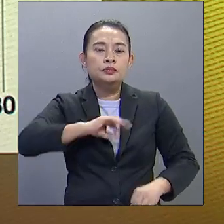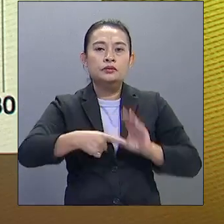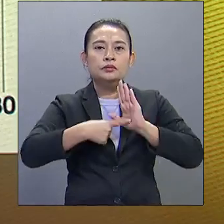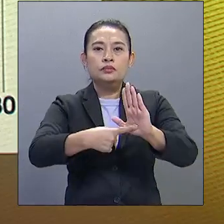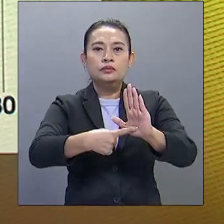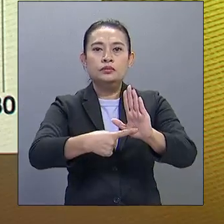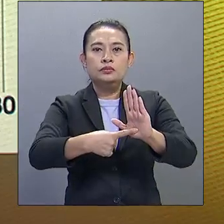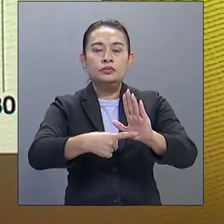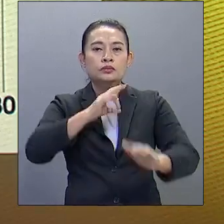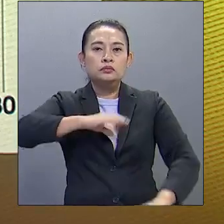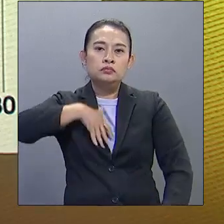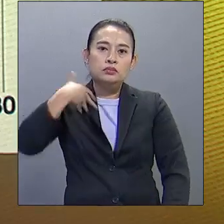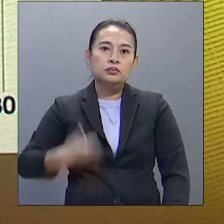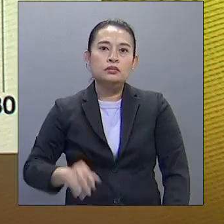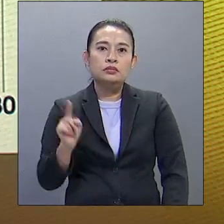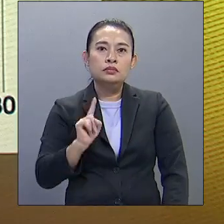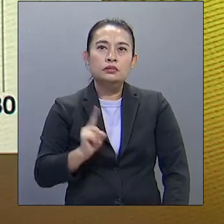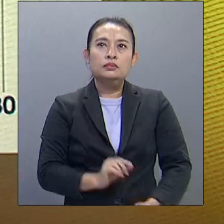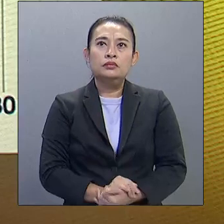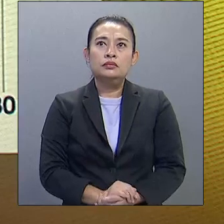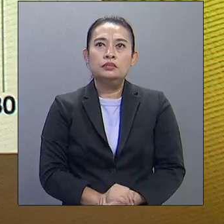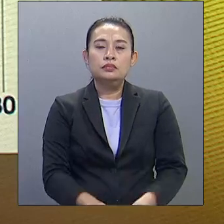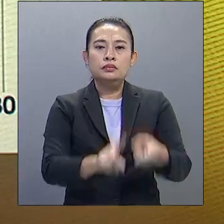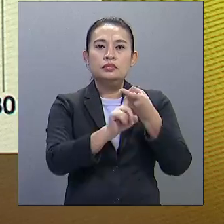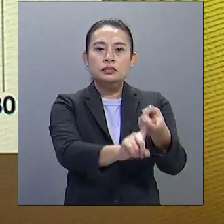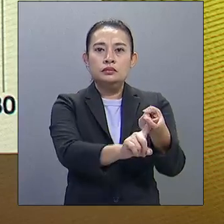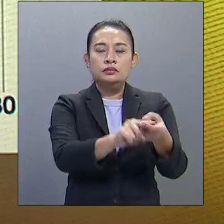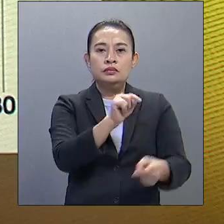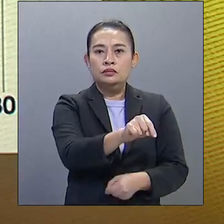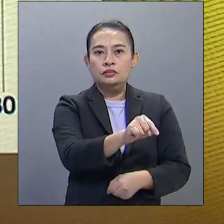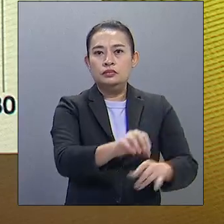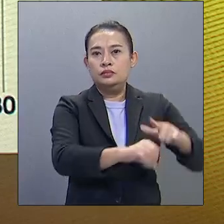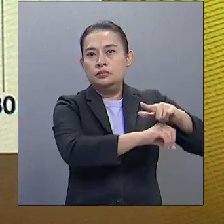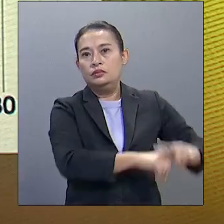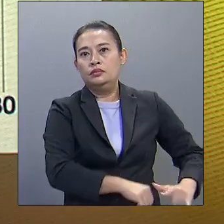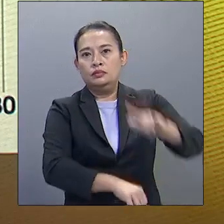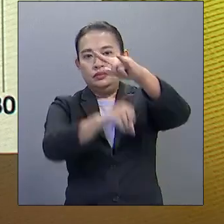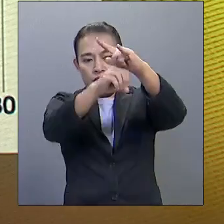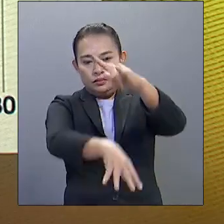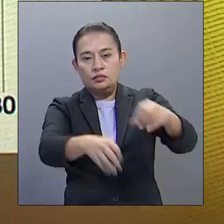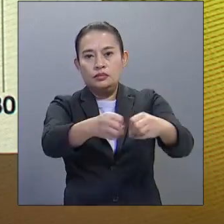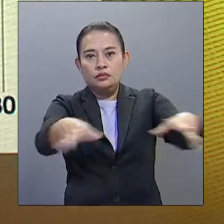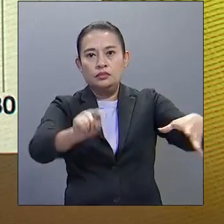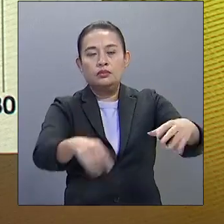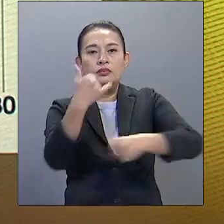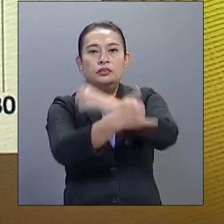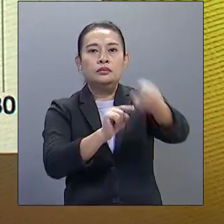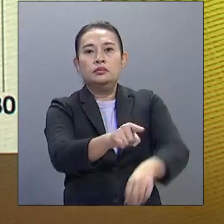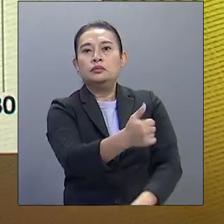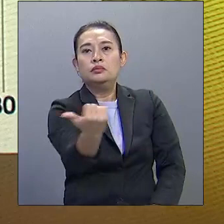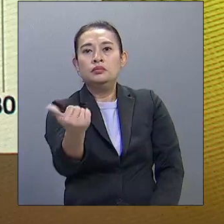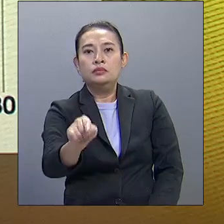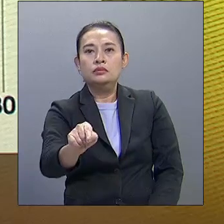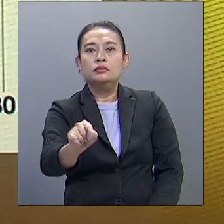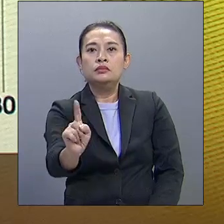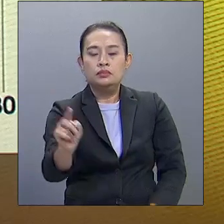ว่าเอ่อรัสเซียนั้นอาจจะขยายพื้นที่การโจมตีไปประเทศอื่นๆนอกเหนือจากยูเครนค่ะโดย